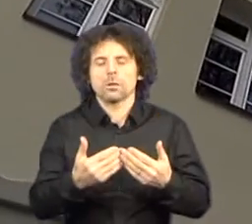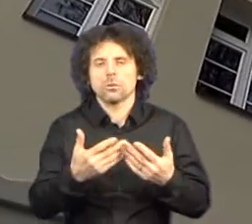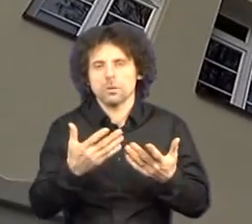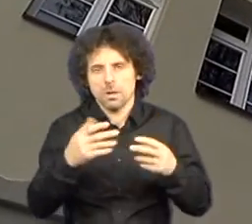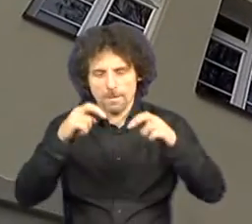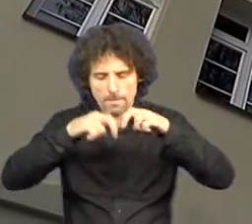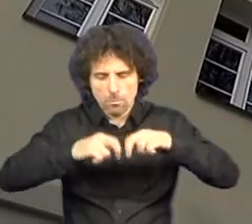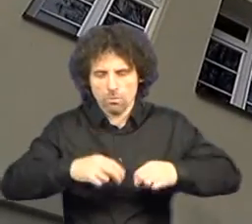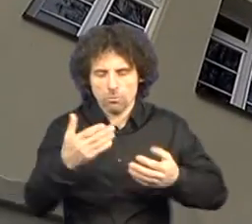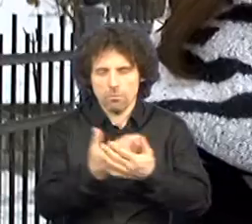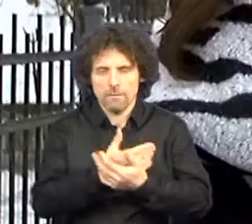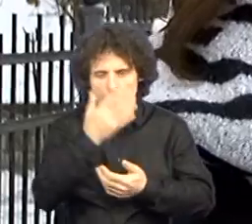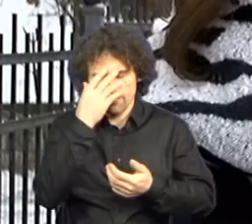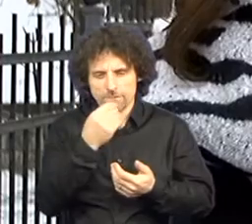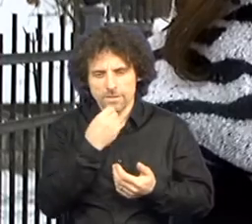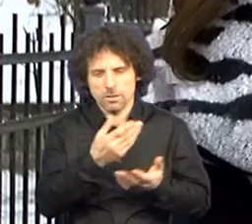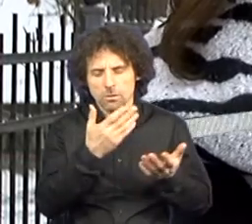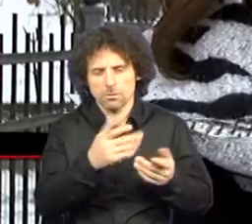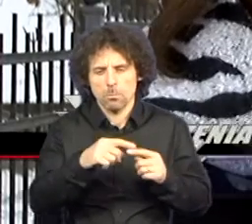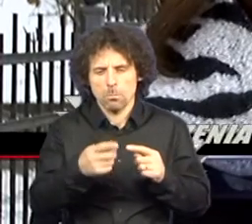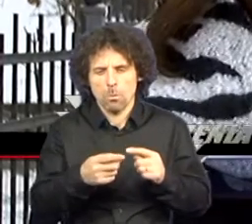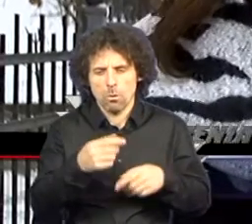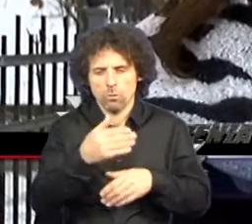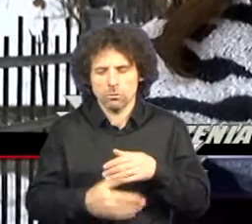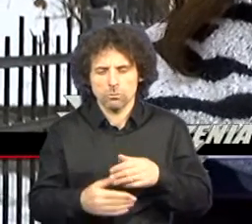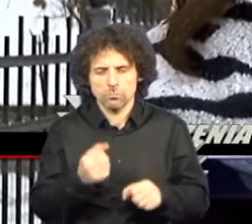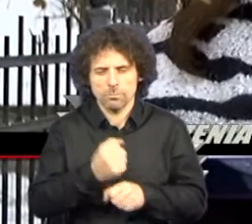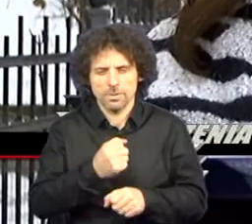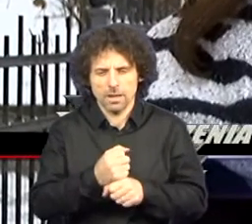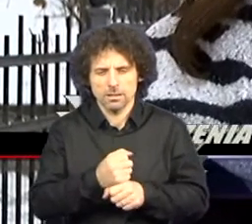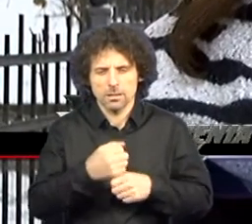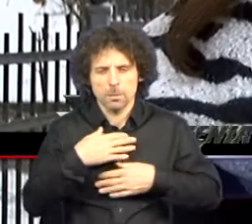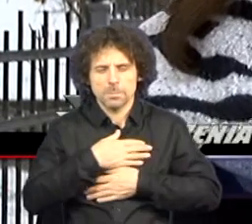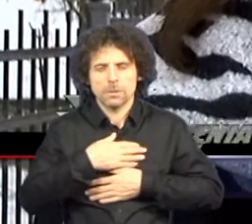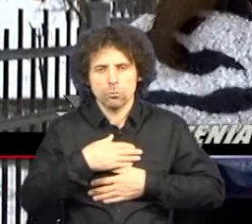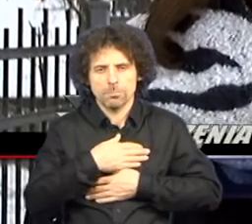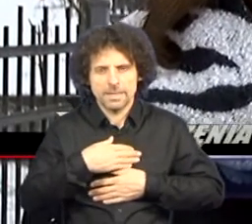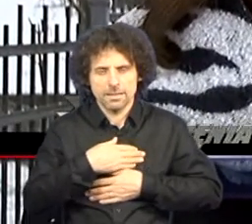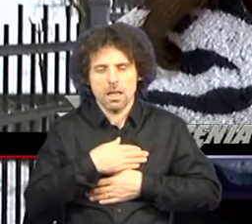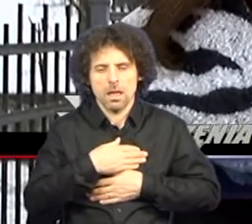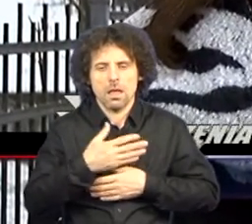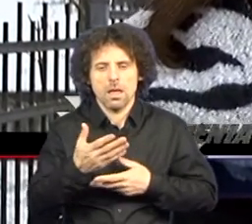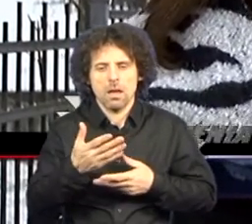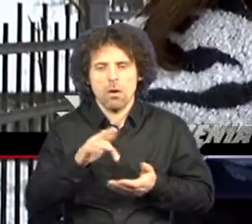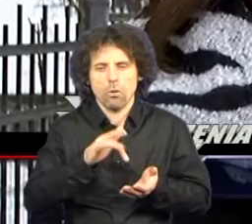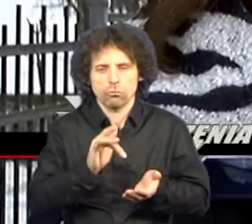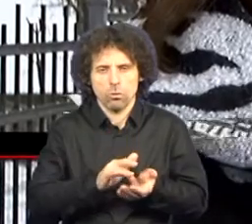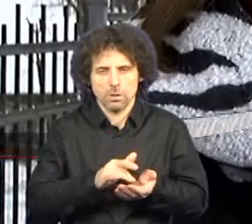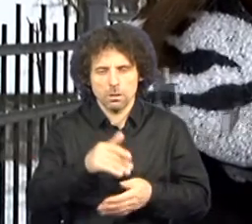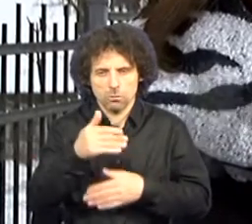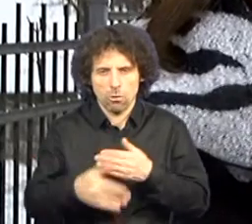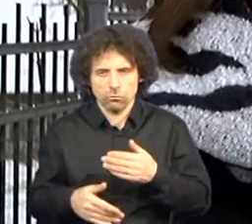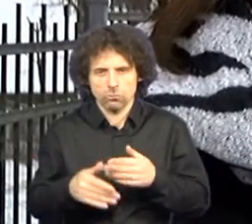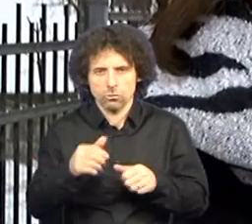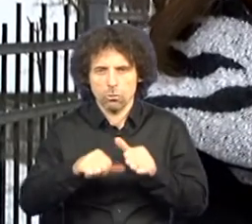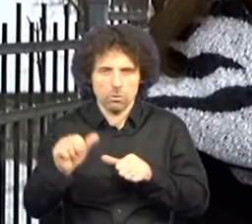nowy wygląd. Jesteśmy po zakończeniu prac w dwóch ośrodkach. Biskupice są trzecim ośrodkiem, który nam się udało skończyć